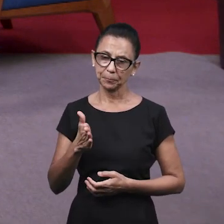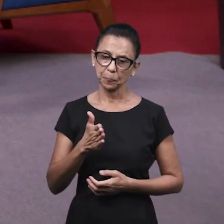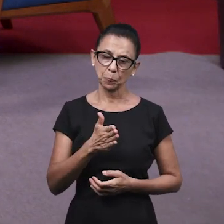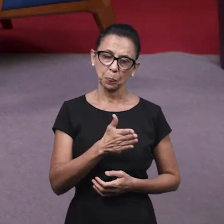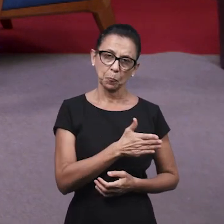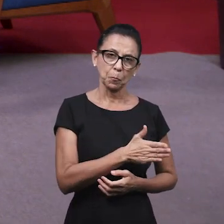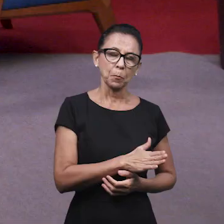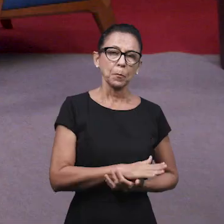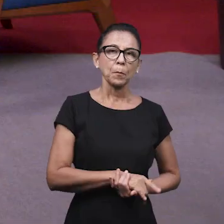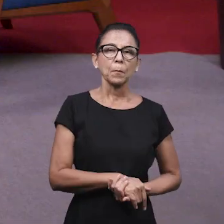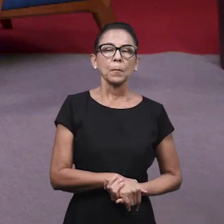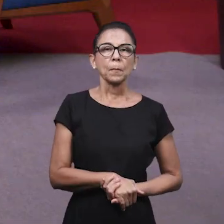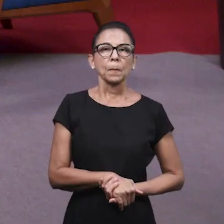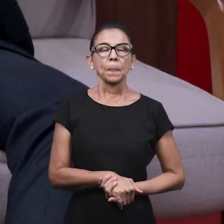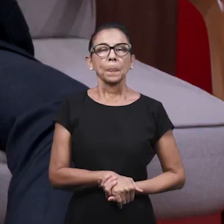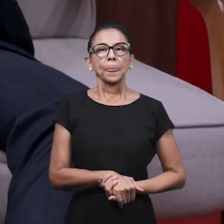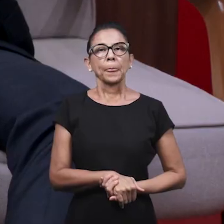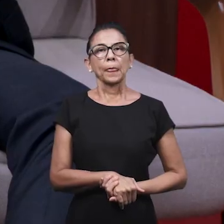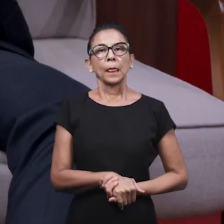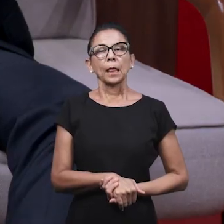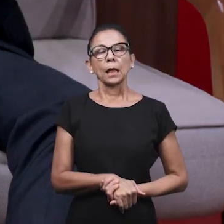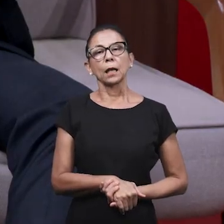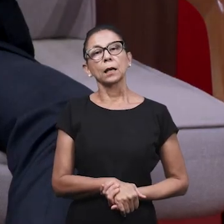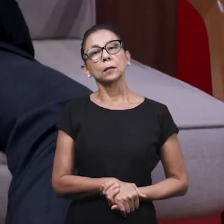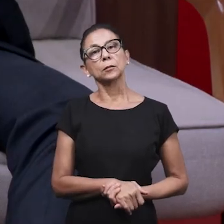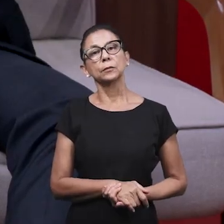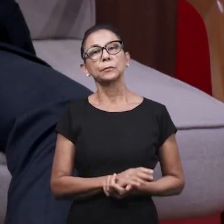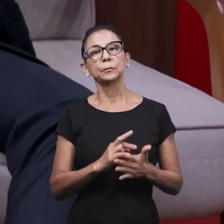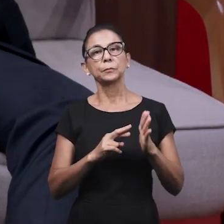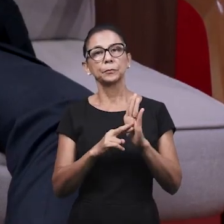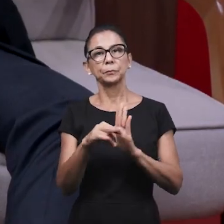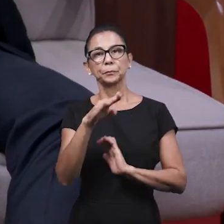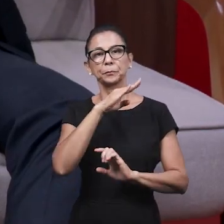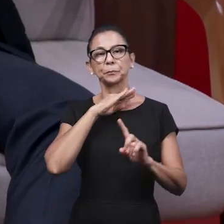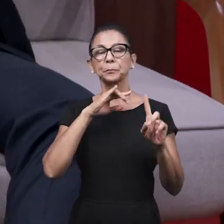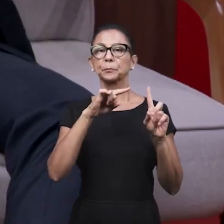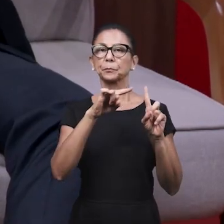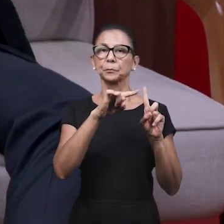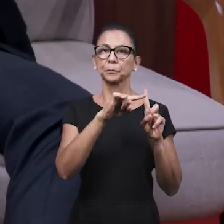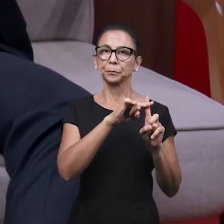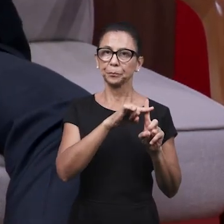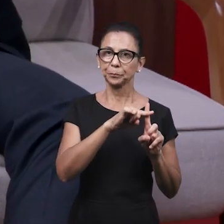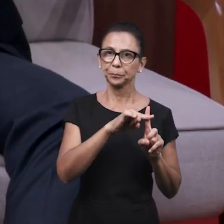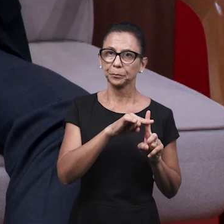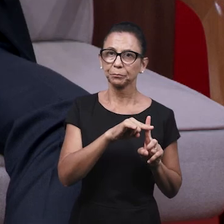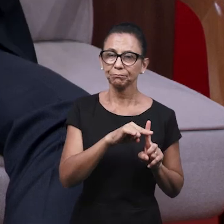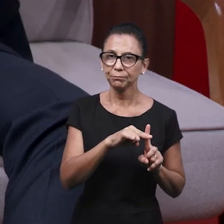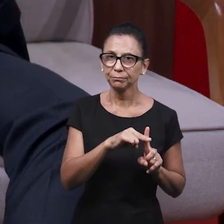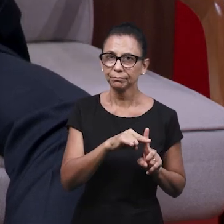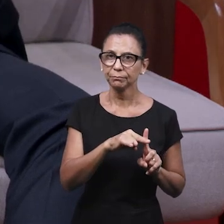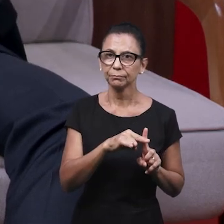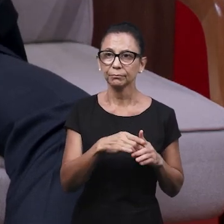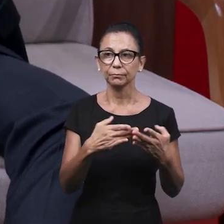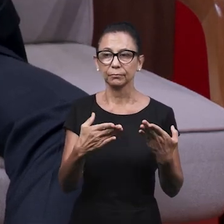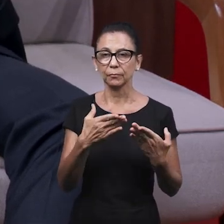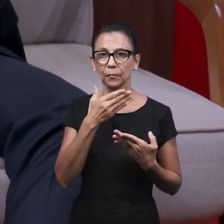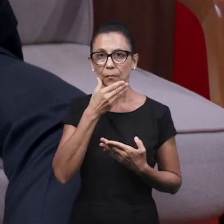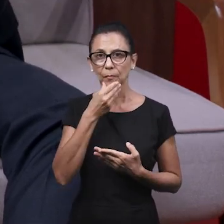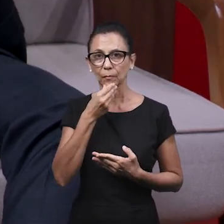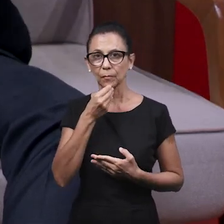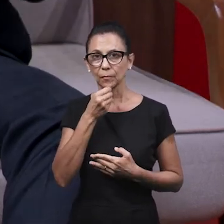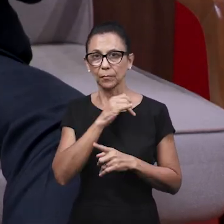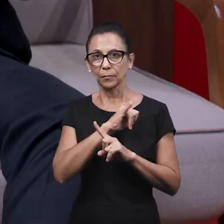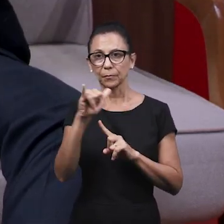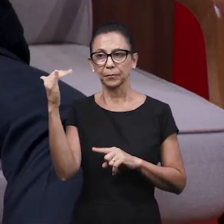Il est vrai que quels prophètes ont beaucoup souffert à cause de prédications, mais c'est celui qui est retourné.